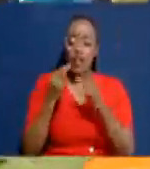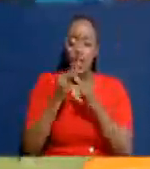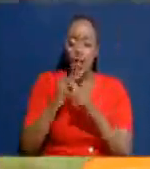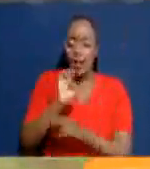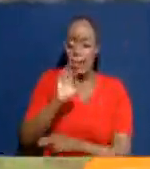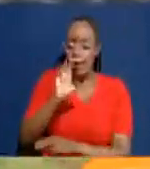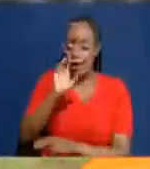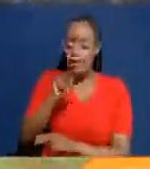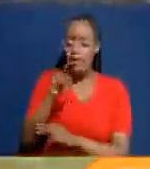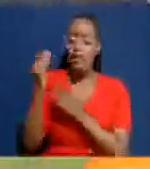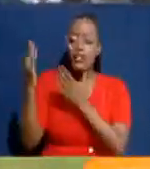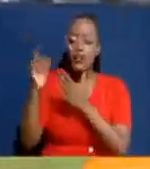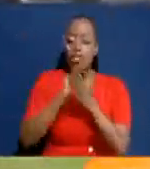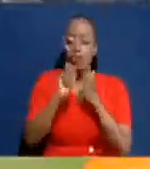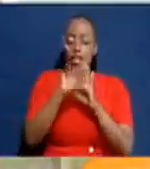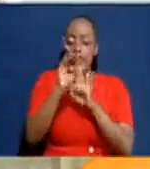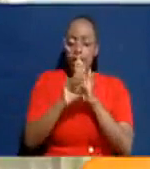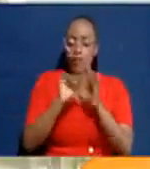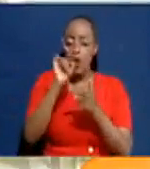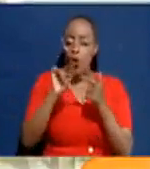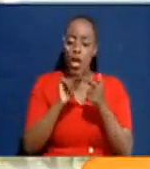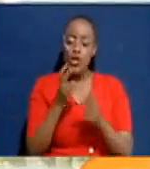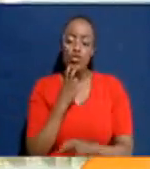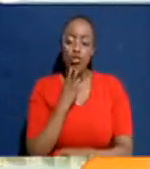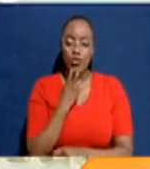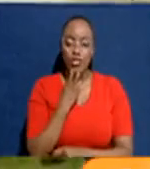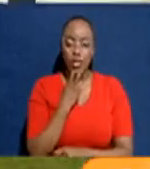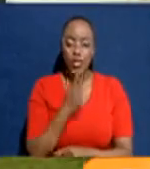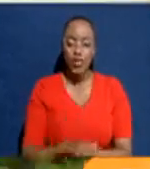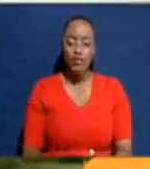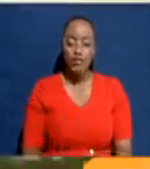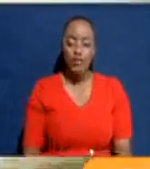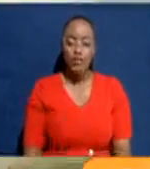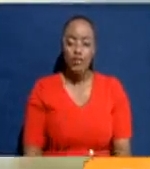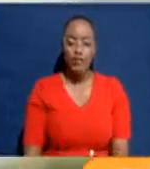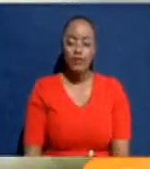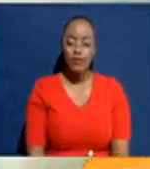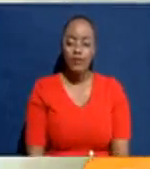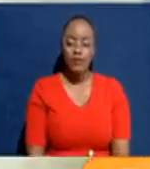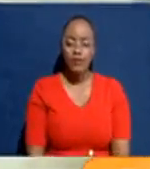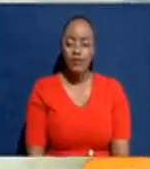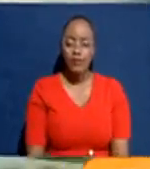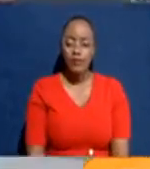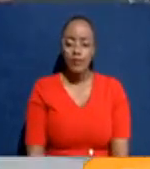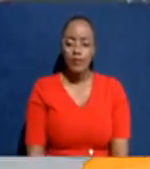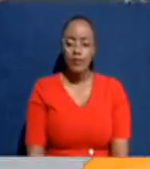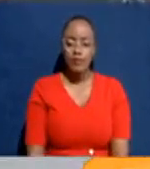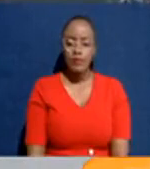Mutai pia anatarajiwa kuandikisha taarifa Jumanne. Laura Otieno, runinga ya Citizen.